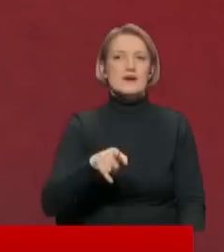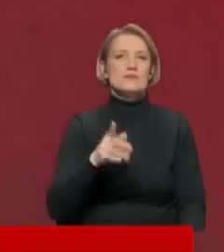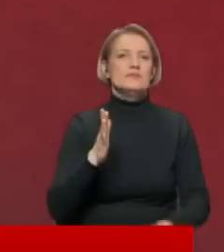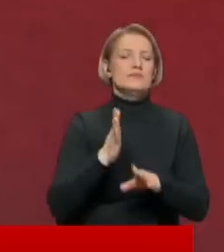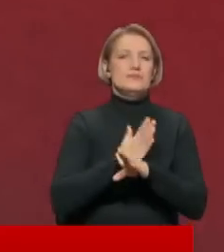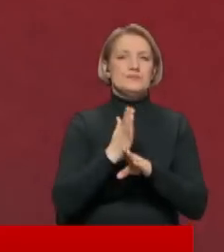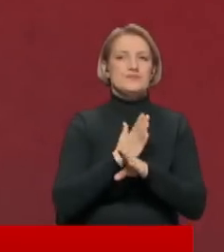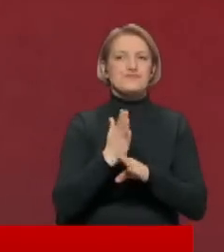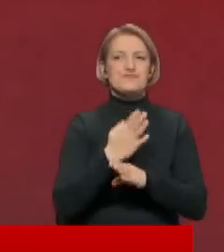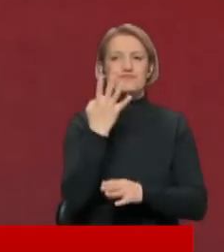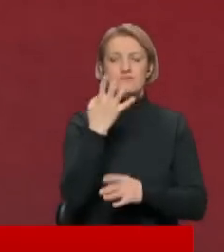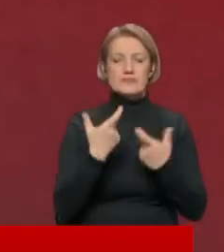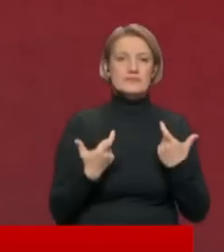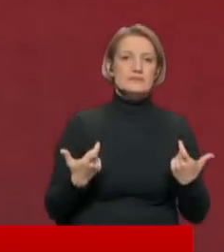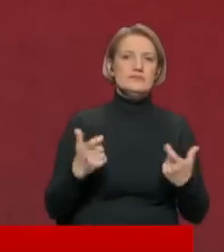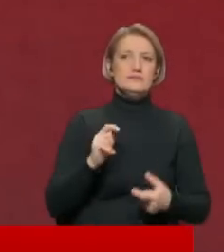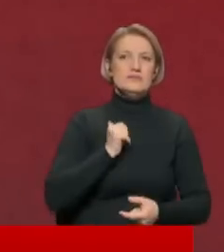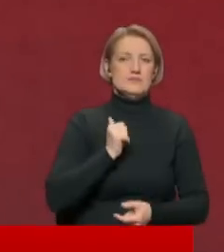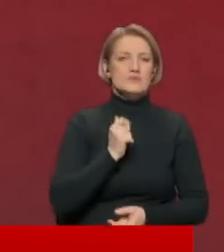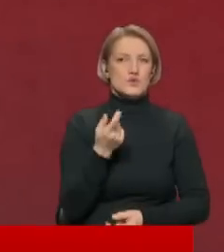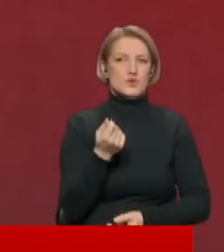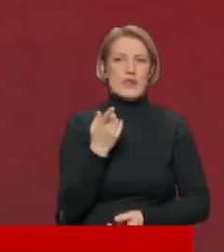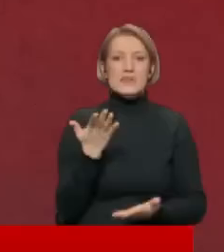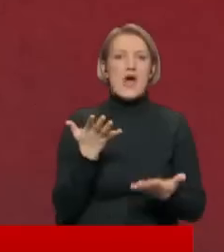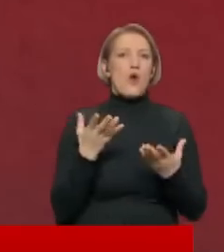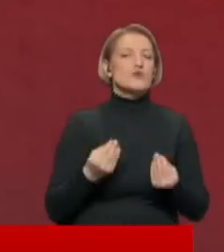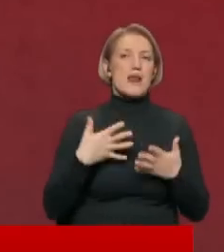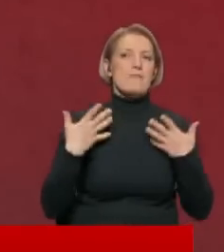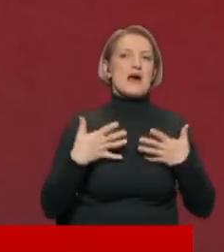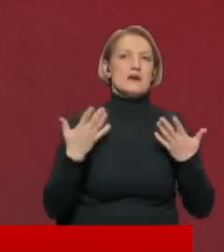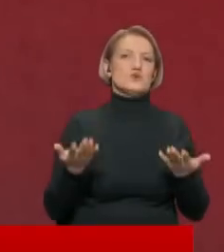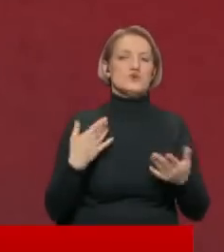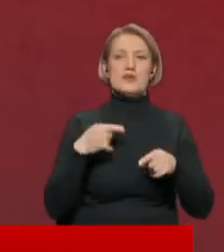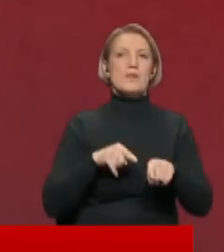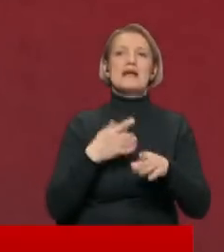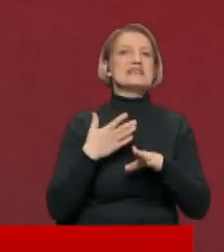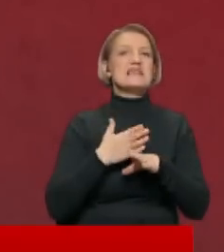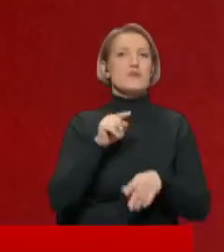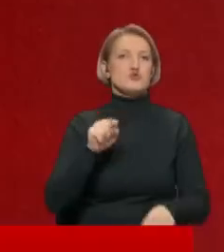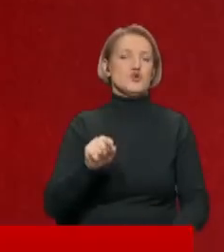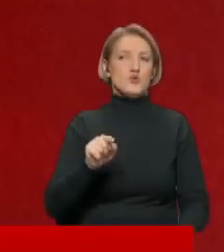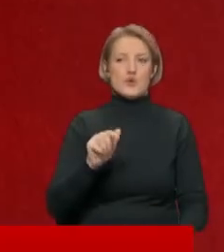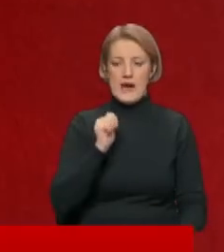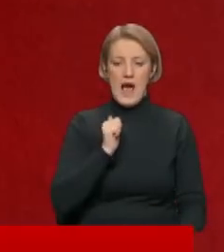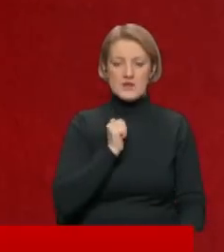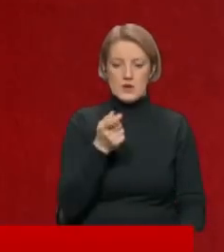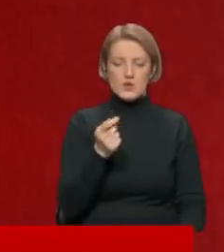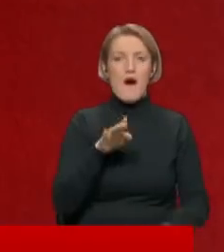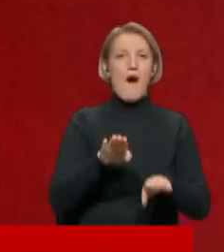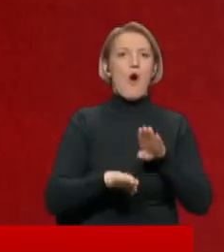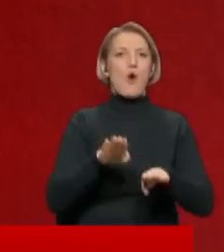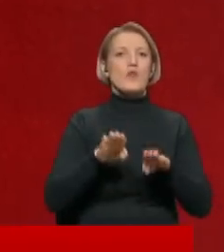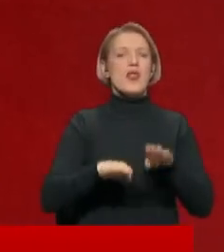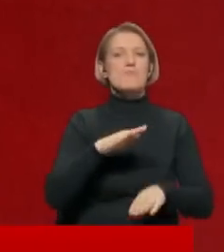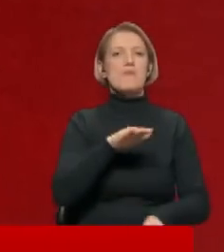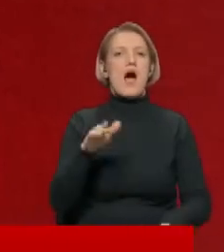Neden böyle dört gözle Asgari ücretin ne olacağını merak ediyoruz takip ediyoruz askeri ücret ortalama